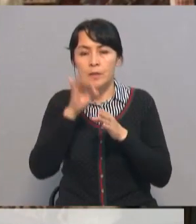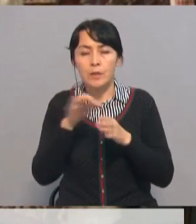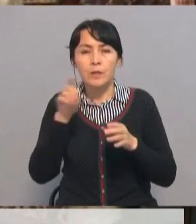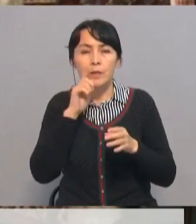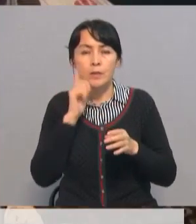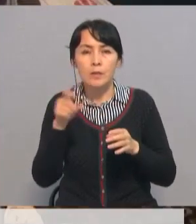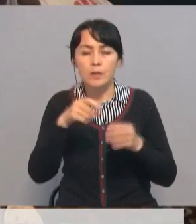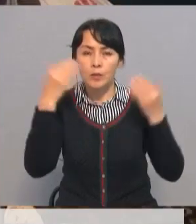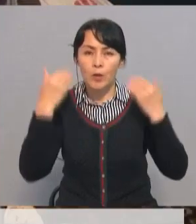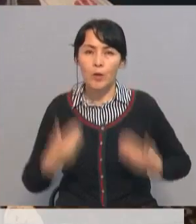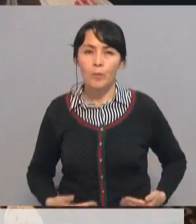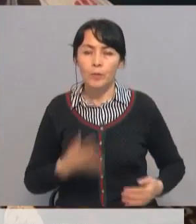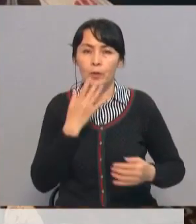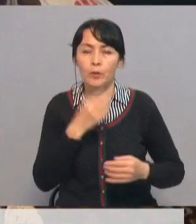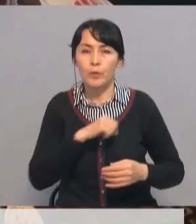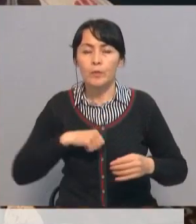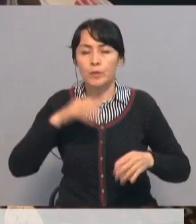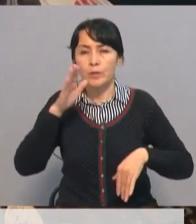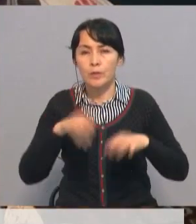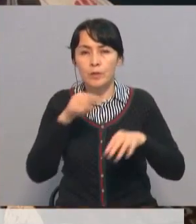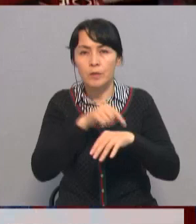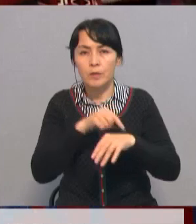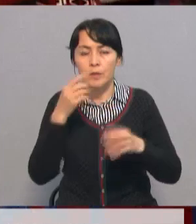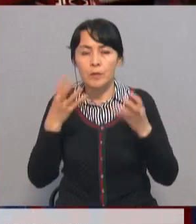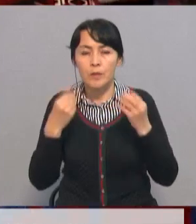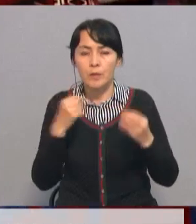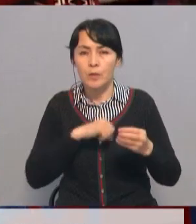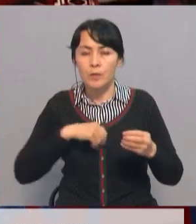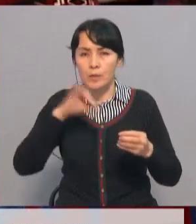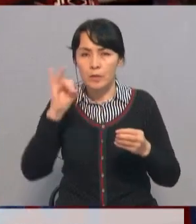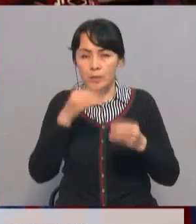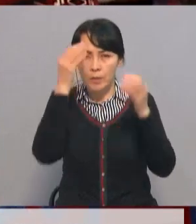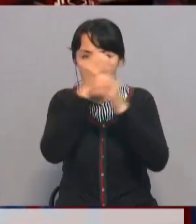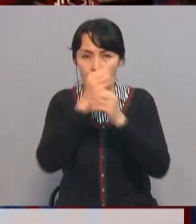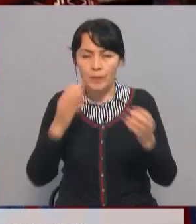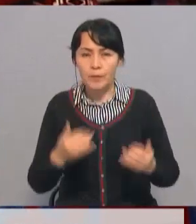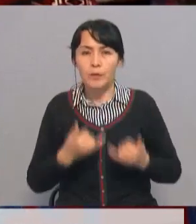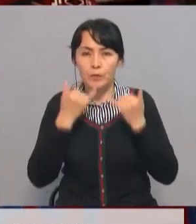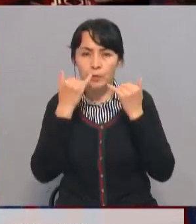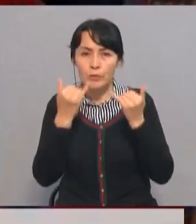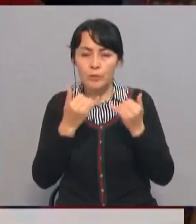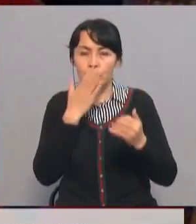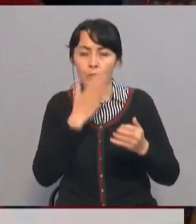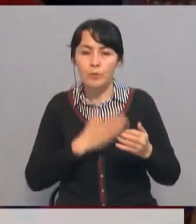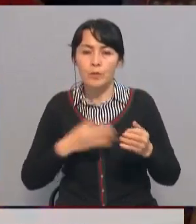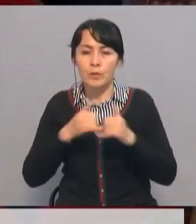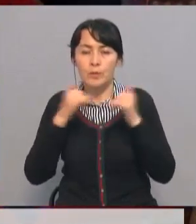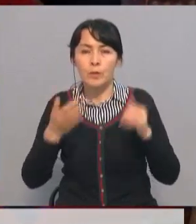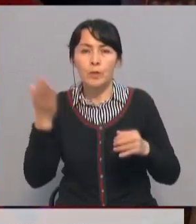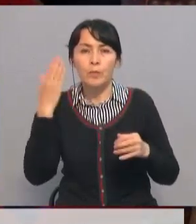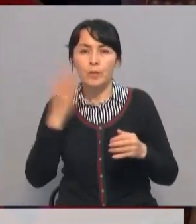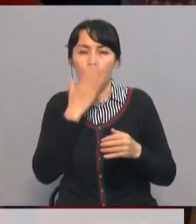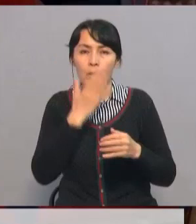жас ұрпақтың бойында ұлттық өзіндік ерекшелік сезімін және өз тарихымыз бен мәдениетімізге деген сүйіспеншілікті арттыру.